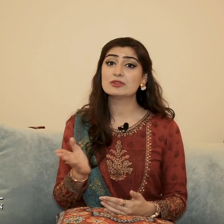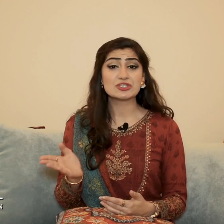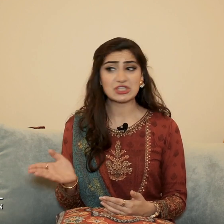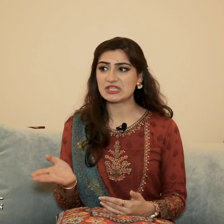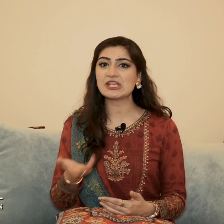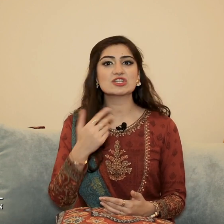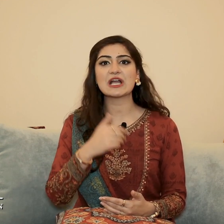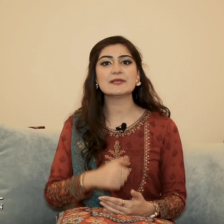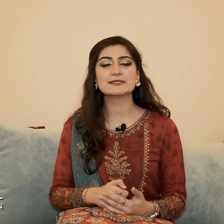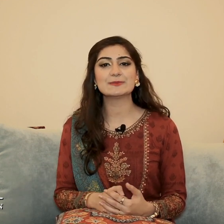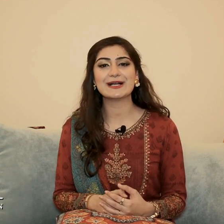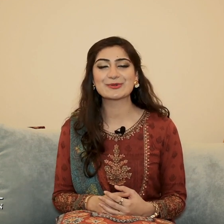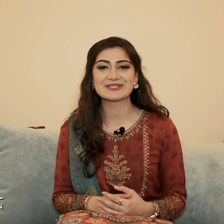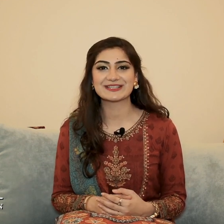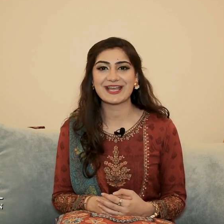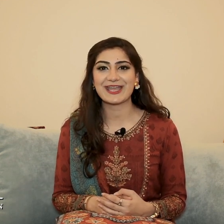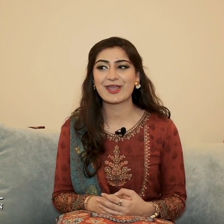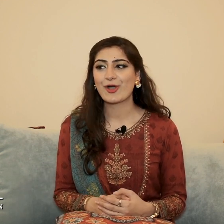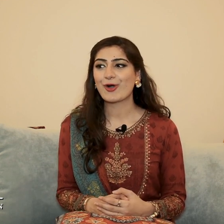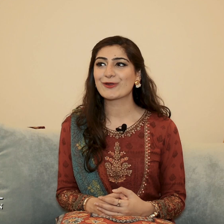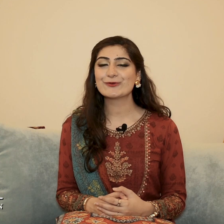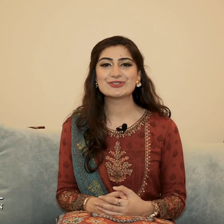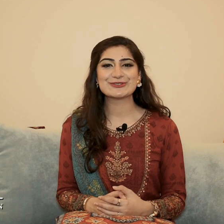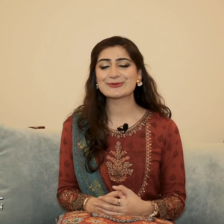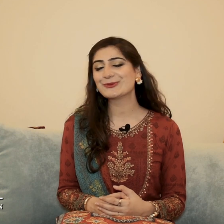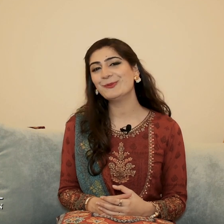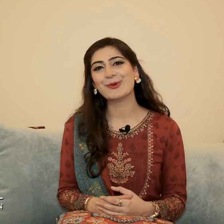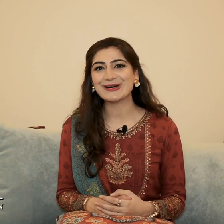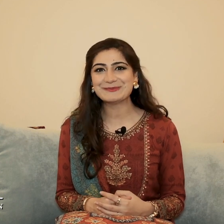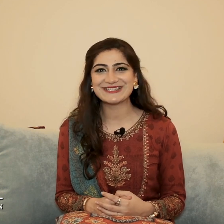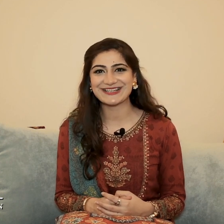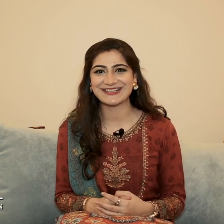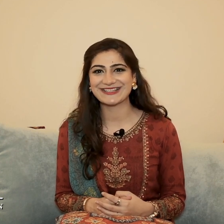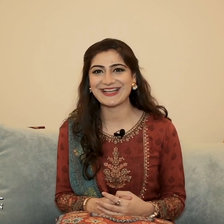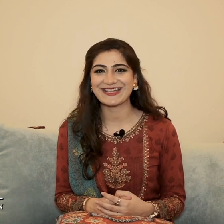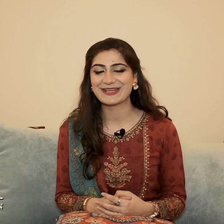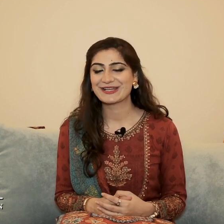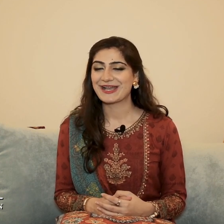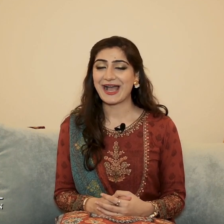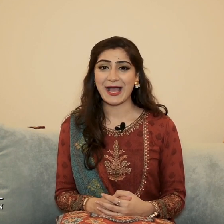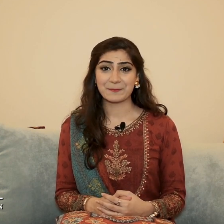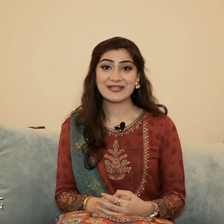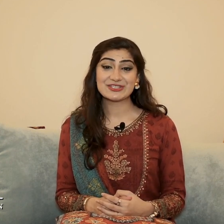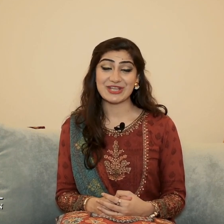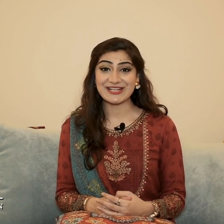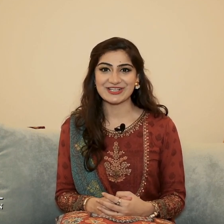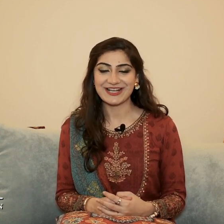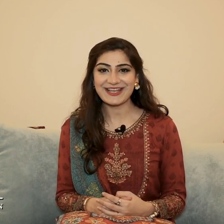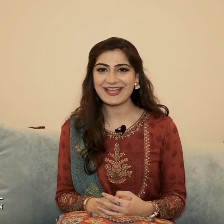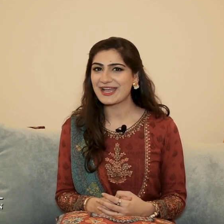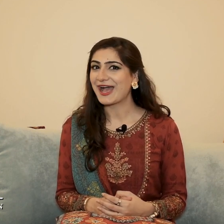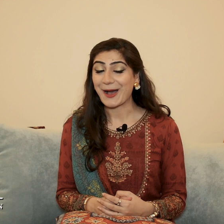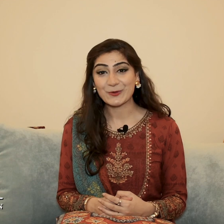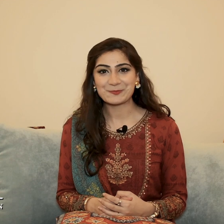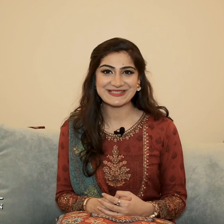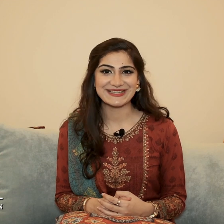शहद चीनी की जगह भी इस्तेमाल हो सकता है और वो चीजों को बहुत मीठा कर देता है। आपने शहद चखा